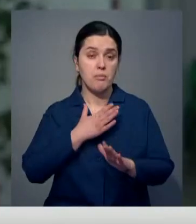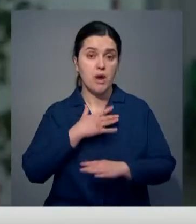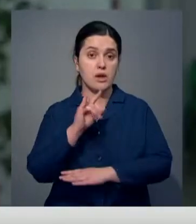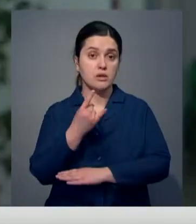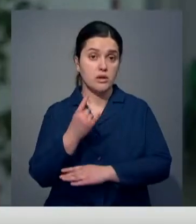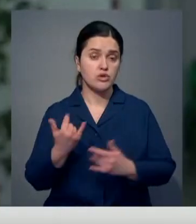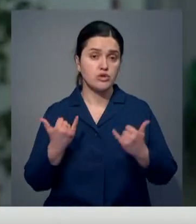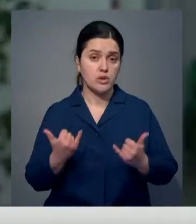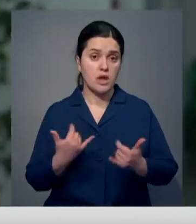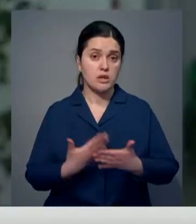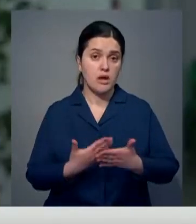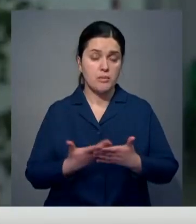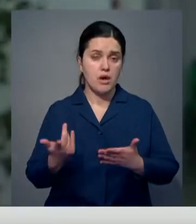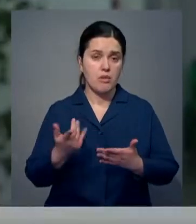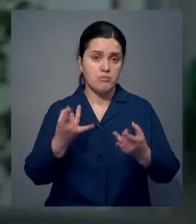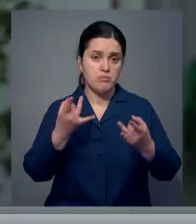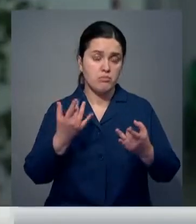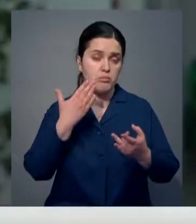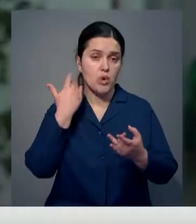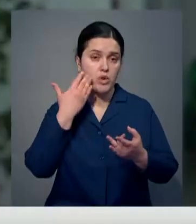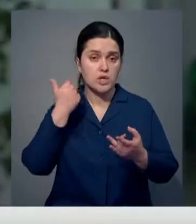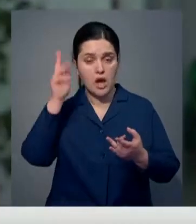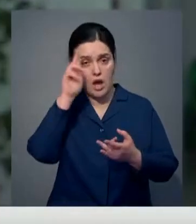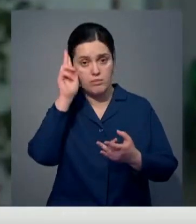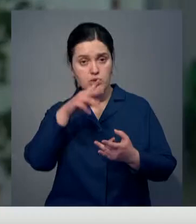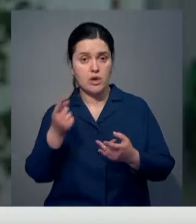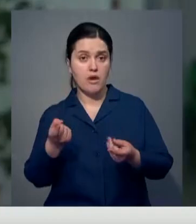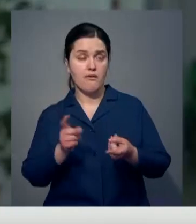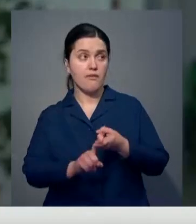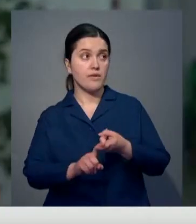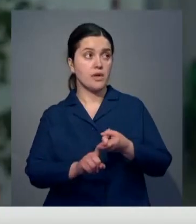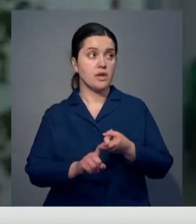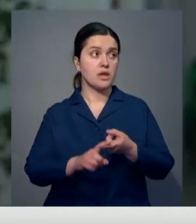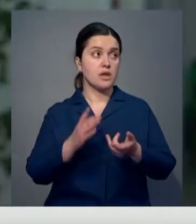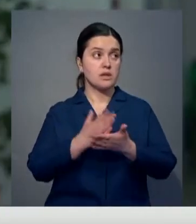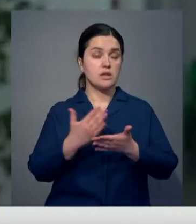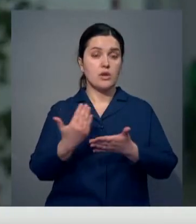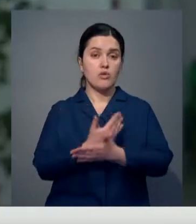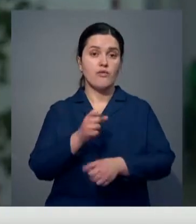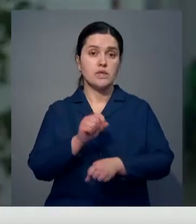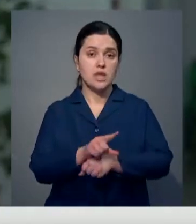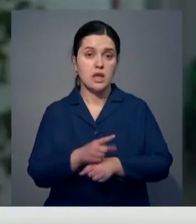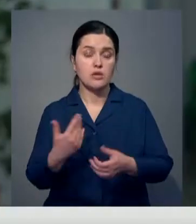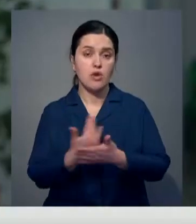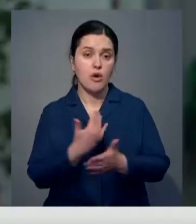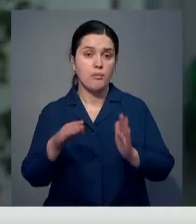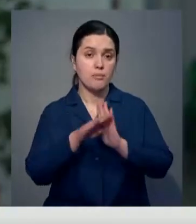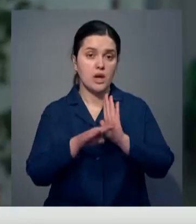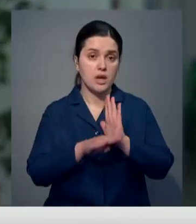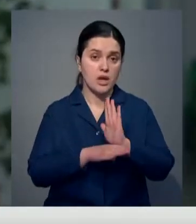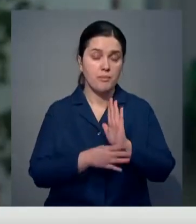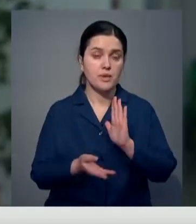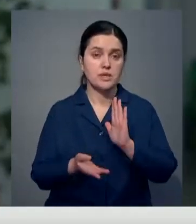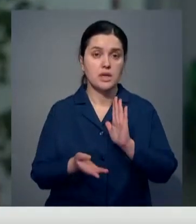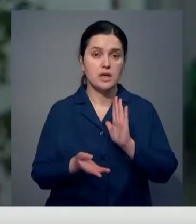например, проще обучаться, потому что уже с мини-центра вот эти обновленные задания по обновленной программе, формативное оценивание